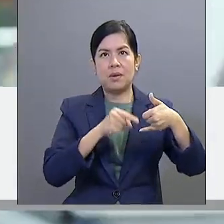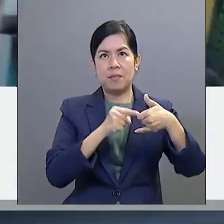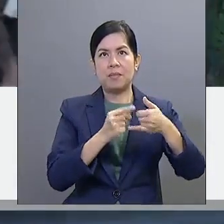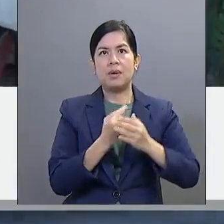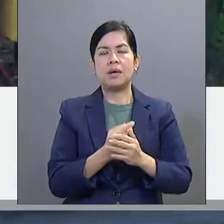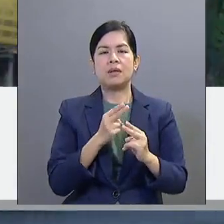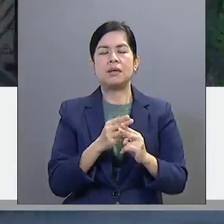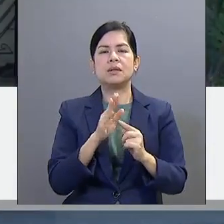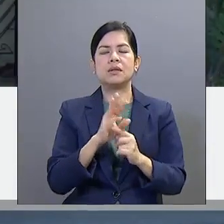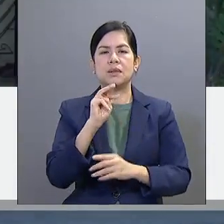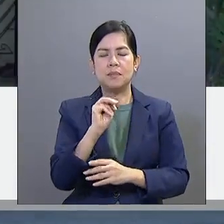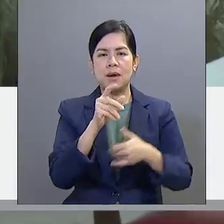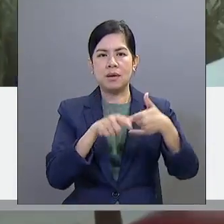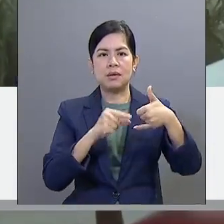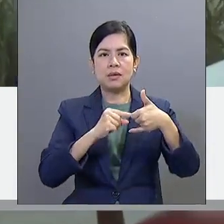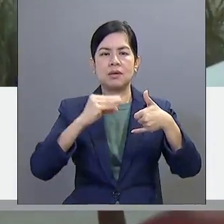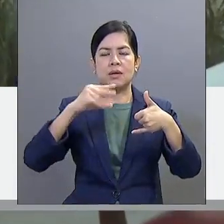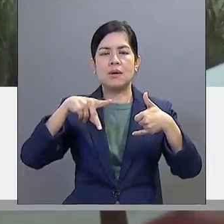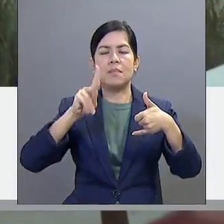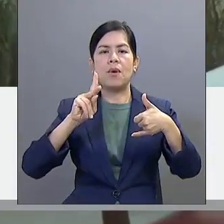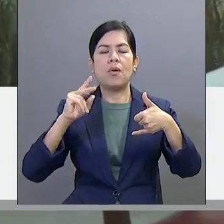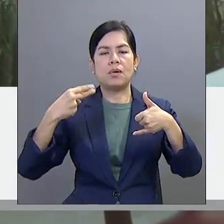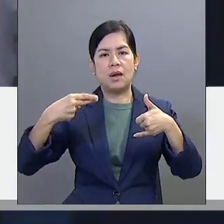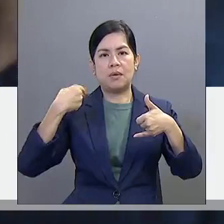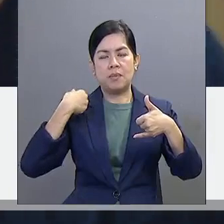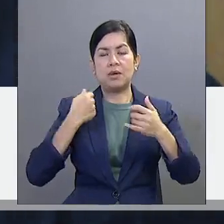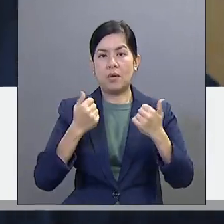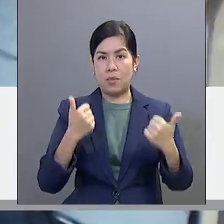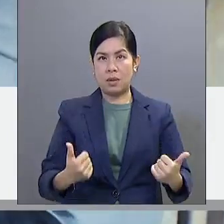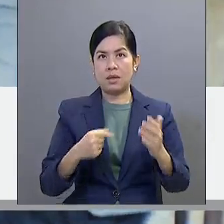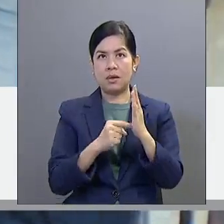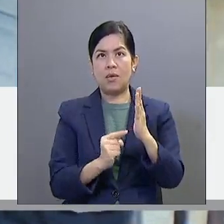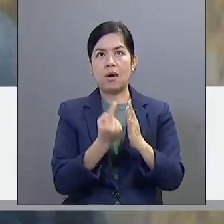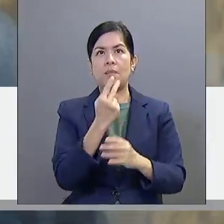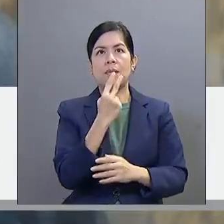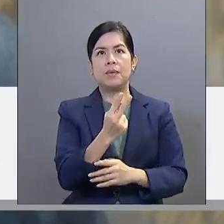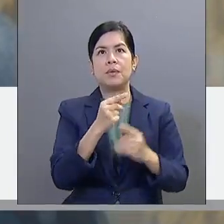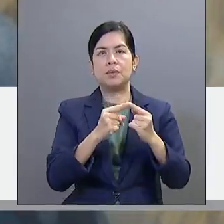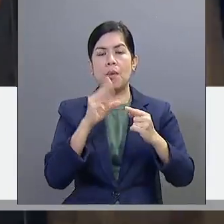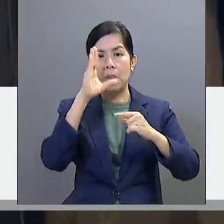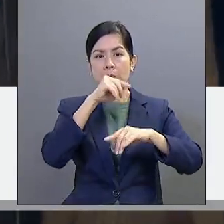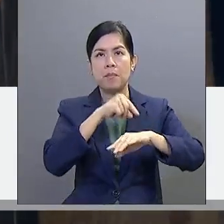าพิมพ์รัตกมลจ้าโมลีวันซึ่งวันนี้เสนอเป็นตอนแรกค่ะเวลา2